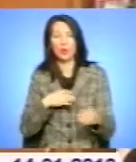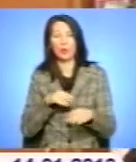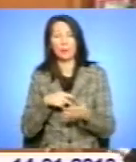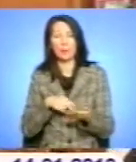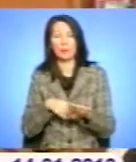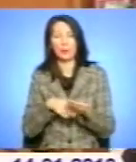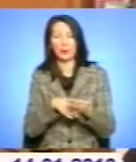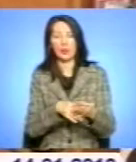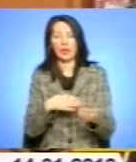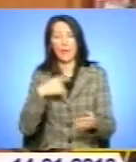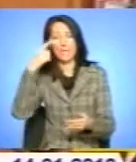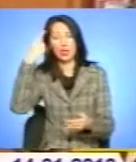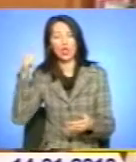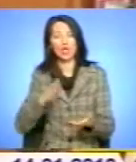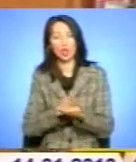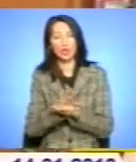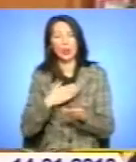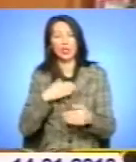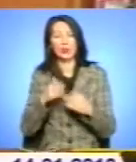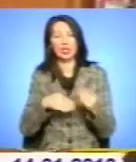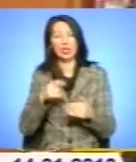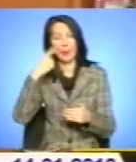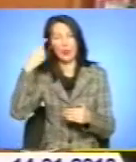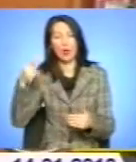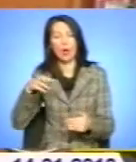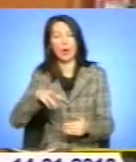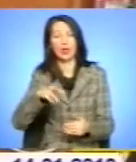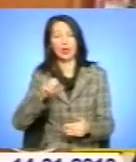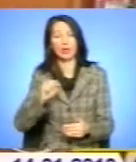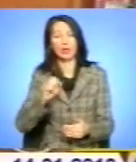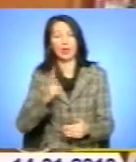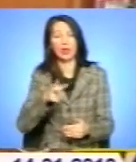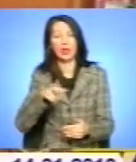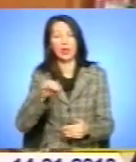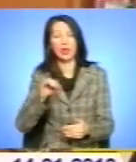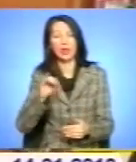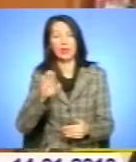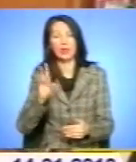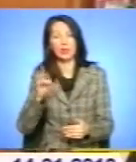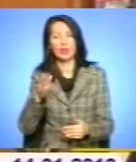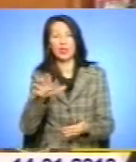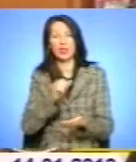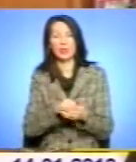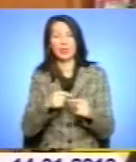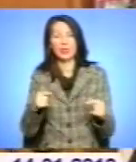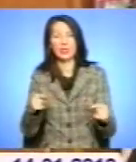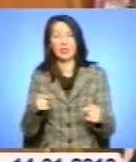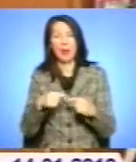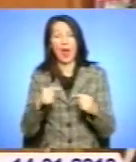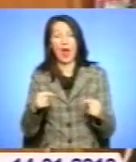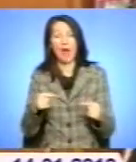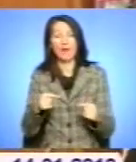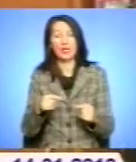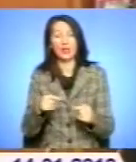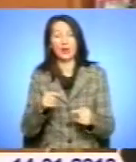служба, зокрема наш практичний психолог Марія Андріївна Квілінська. Вона займається різними видами арт-терапії, зокрема